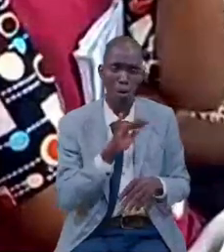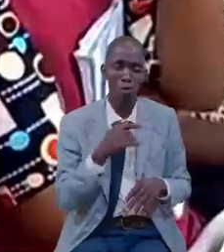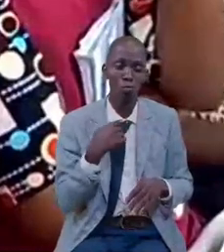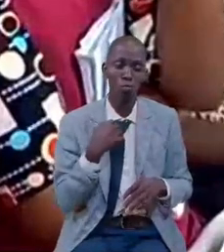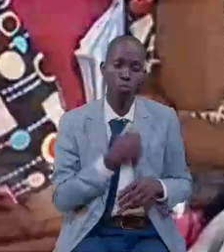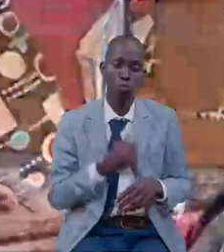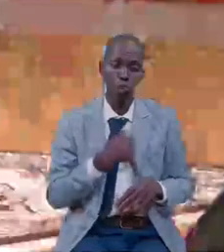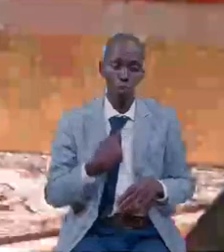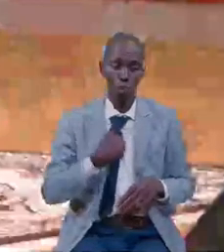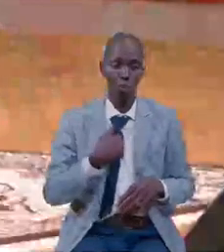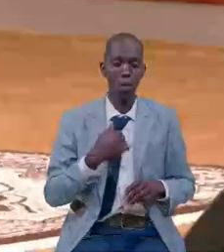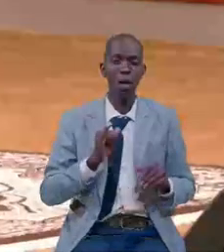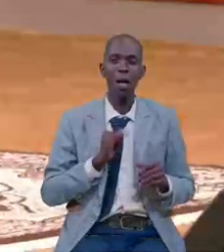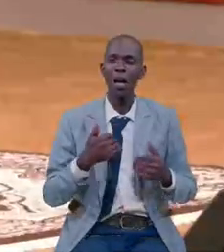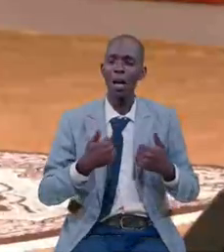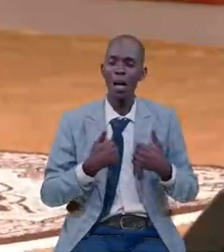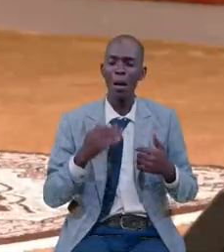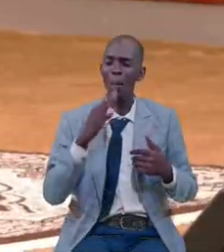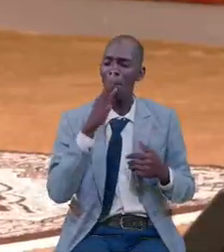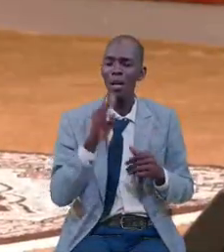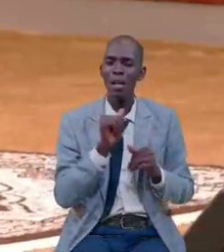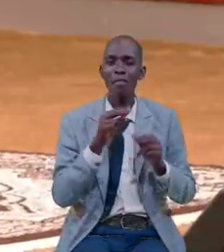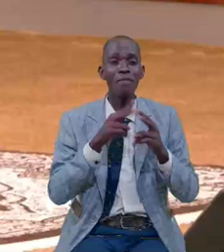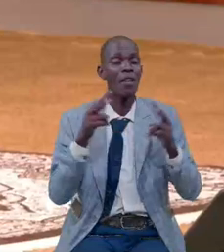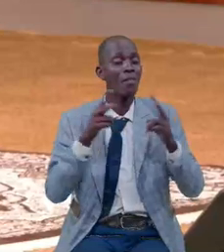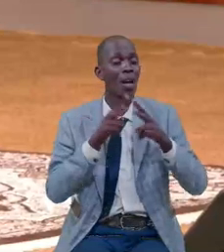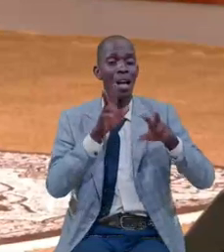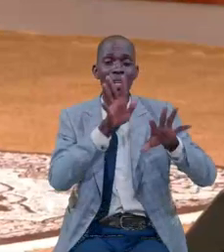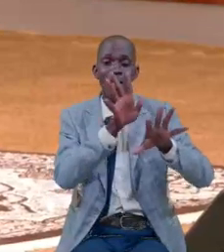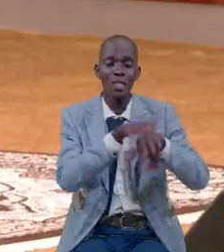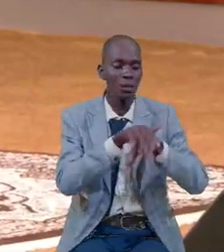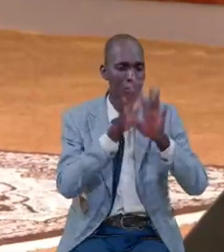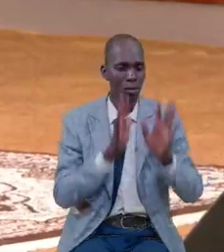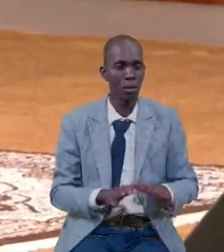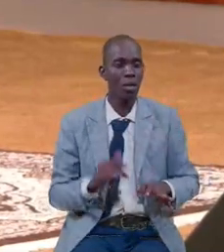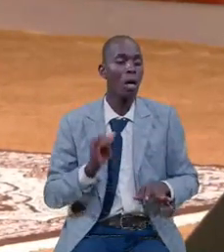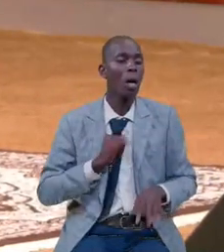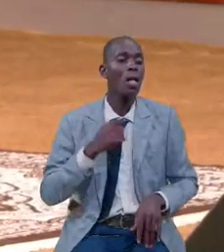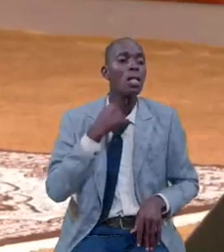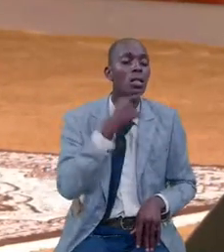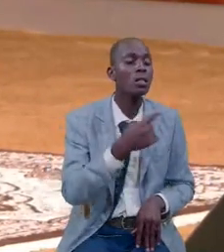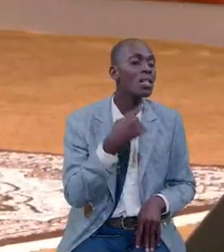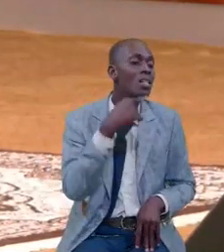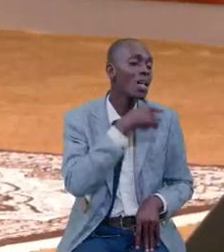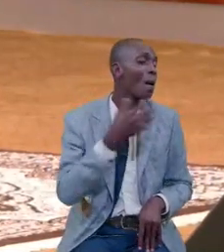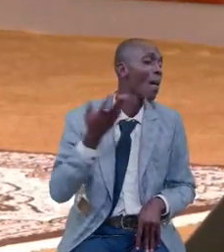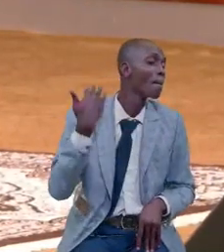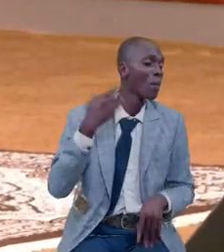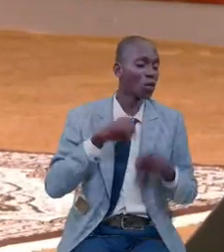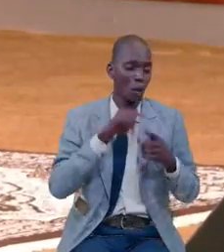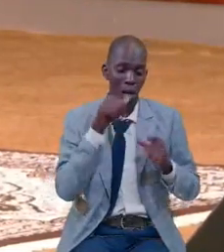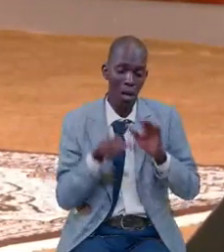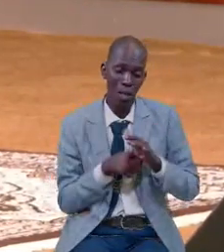J'étais un grand zéro, un grand hypocrite. Je t'ai dit cela pour me couvrir.